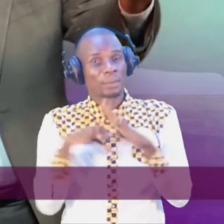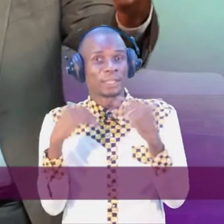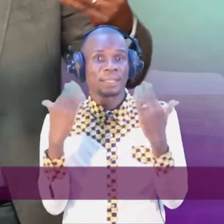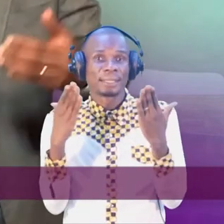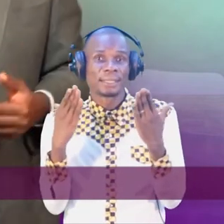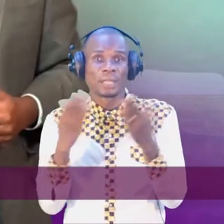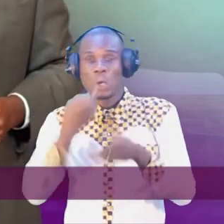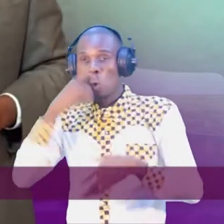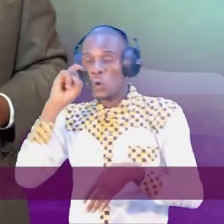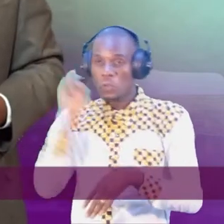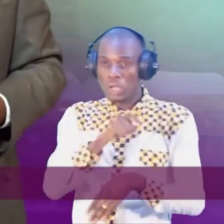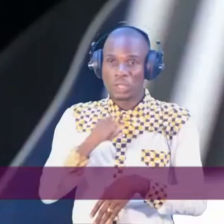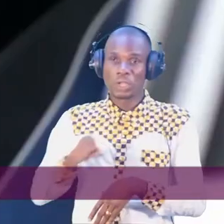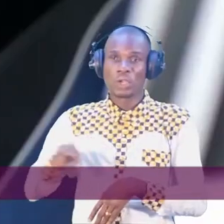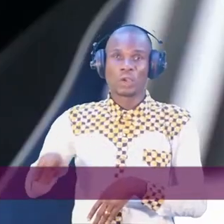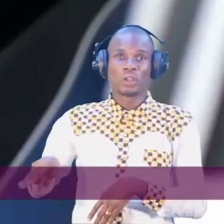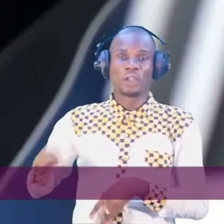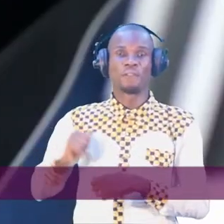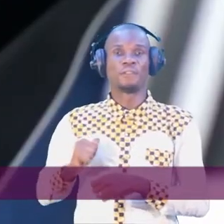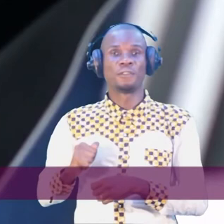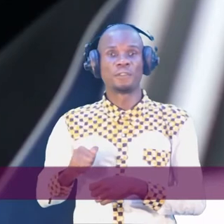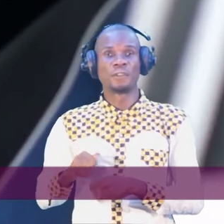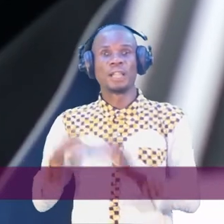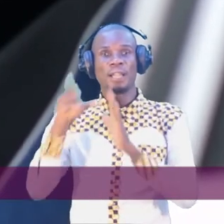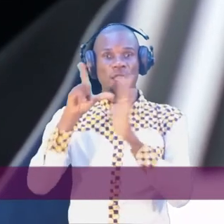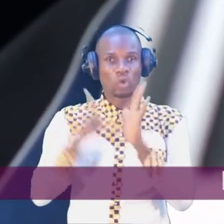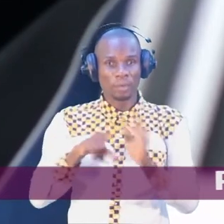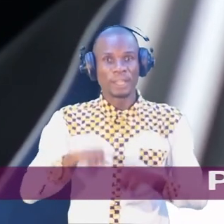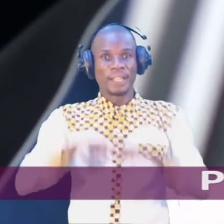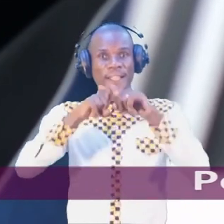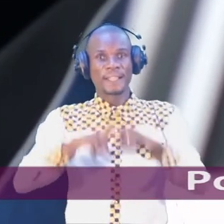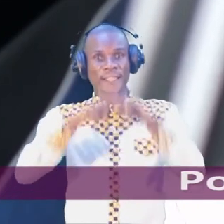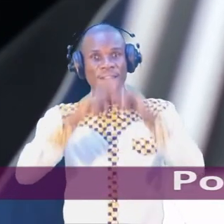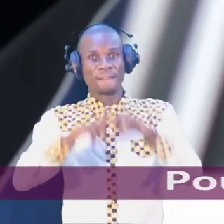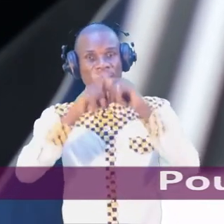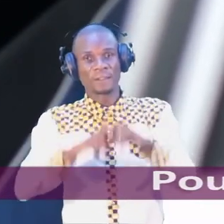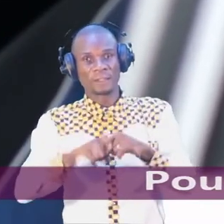Huruhusiwe kuchukua visivyokuwa vyako. Amri hii inasema mtu asiibe.